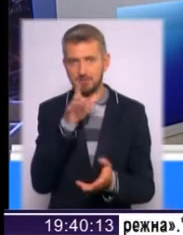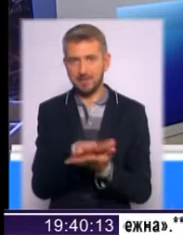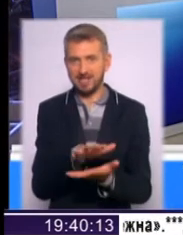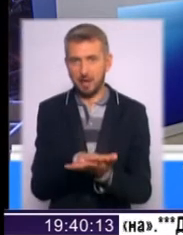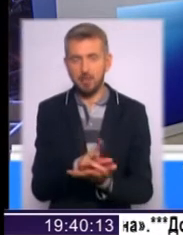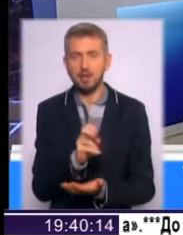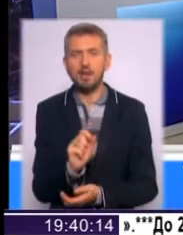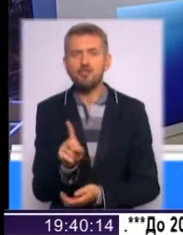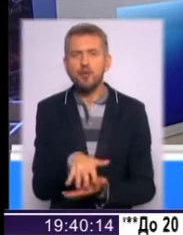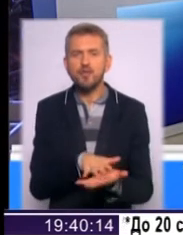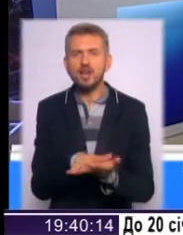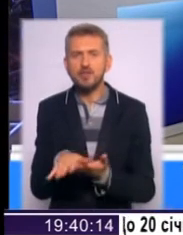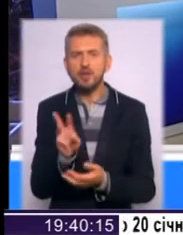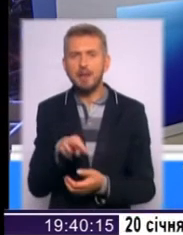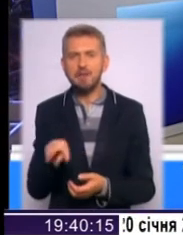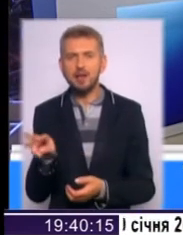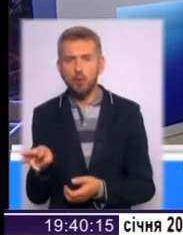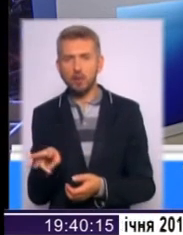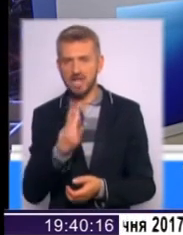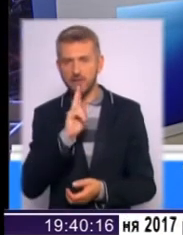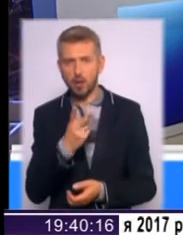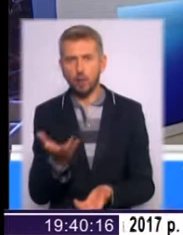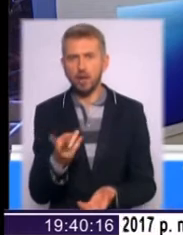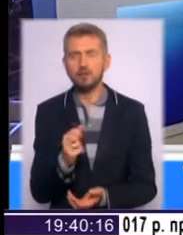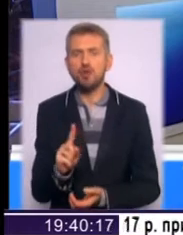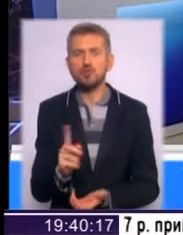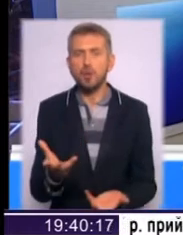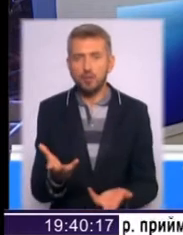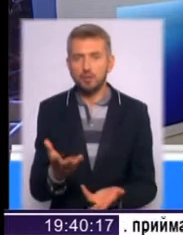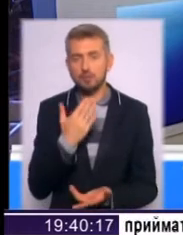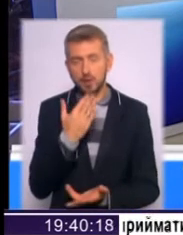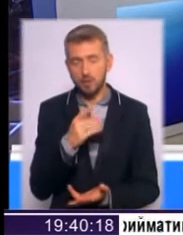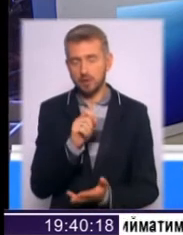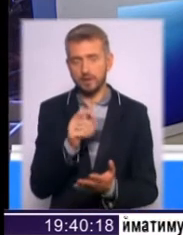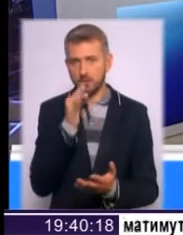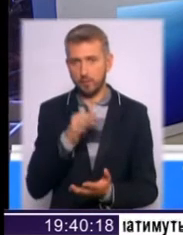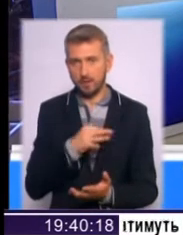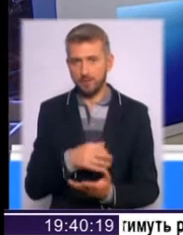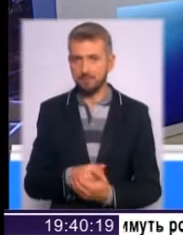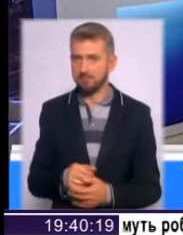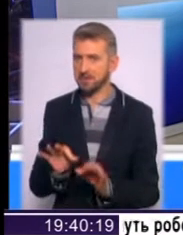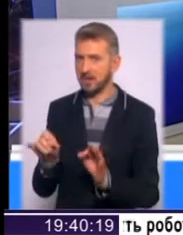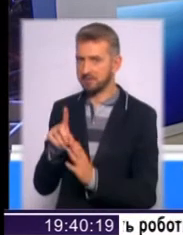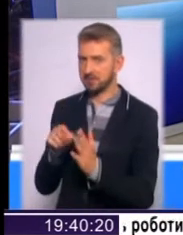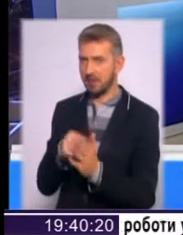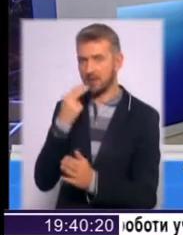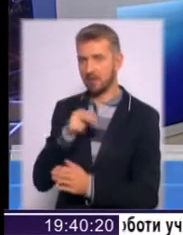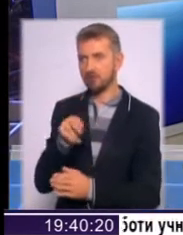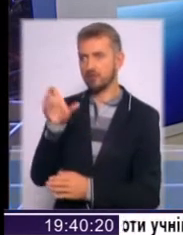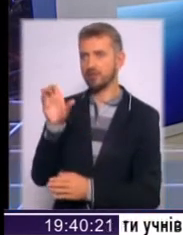що витрачаються ці мільйони вже 2 роки? Дякую за відповідь. Прекрасне запитання, але краще б пана Садового